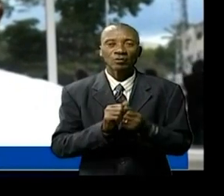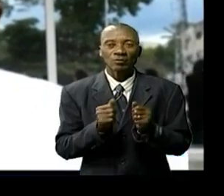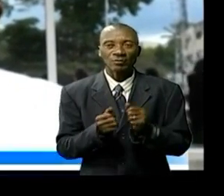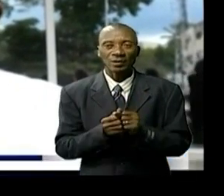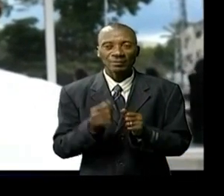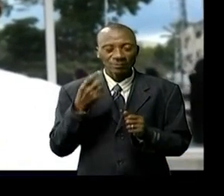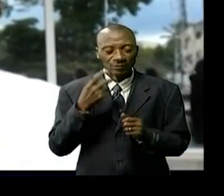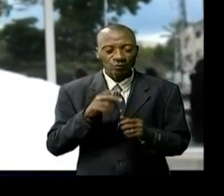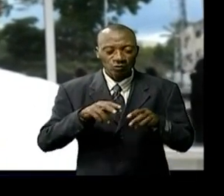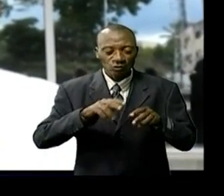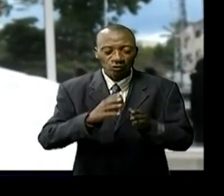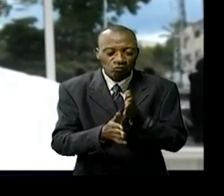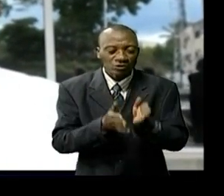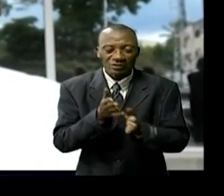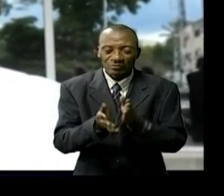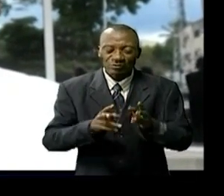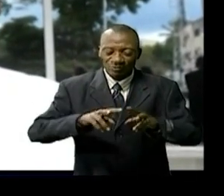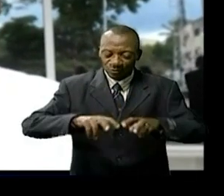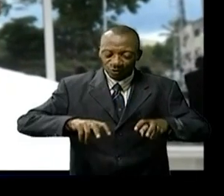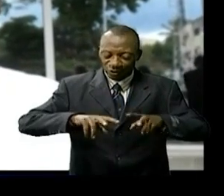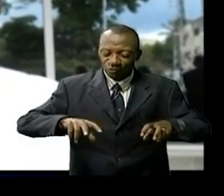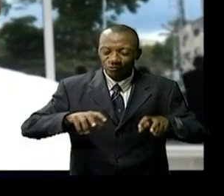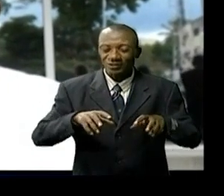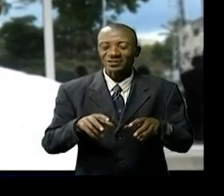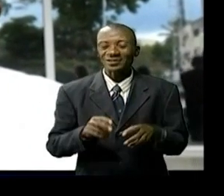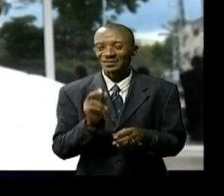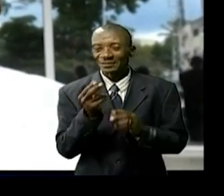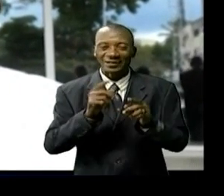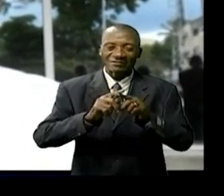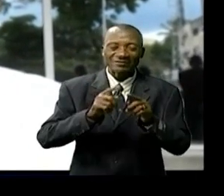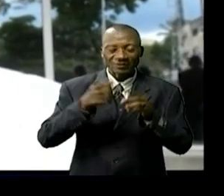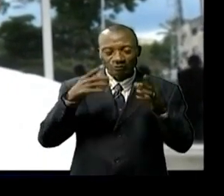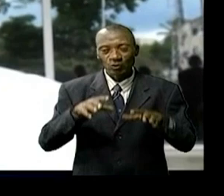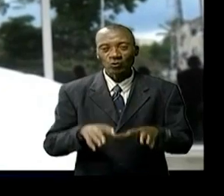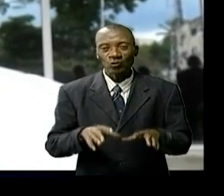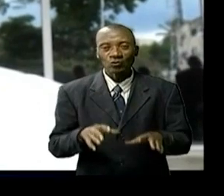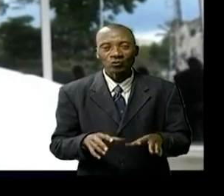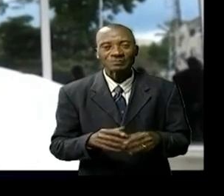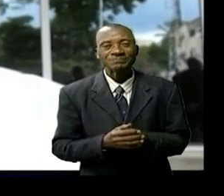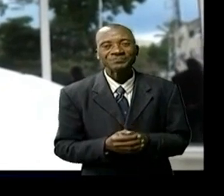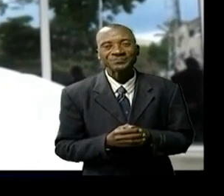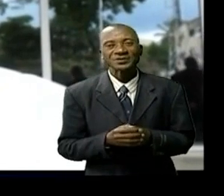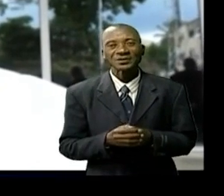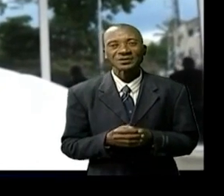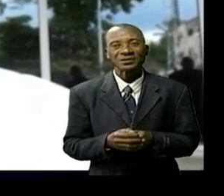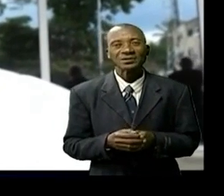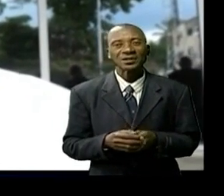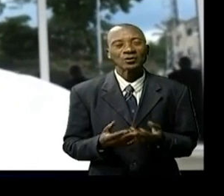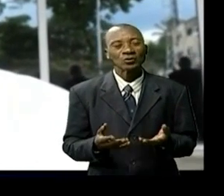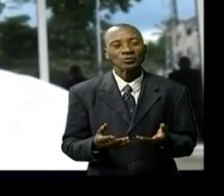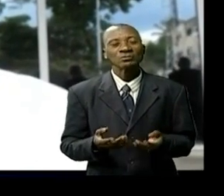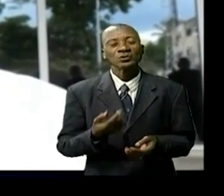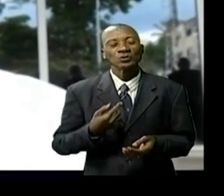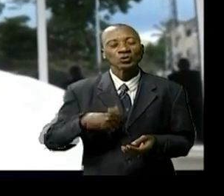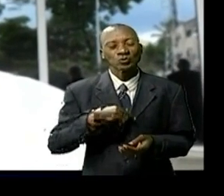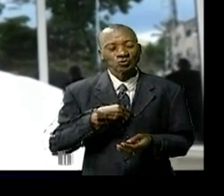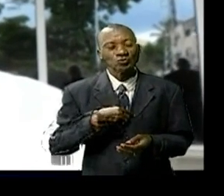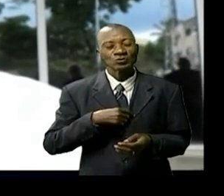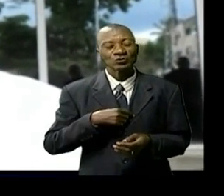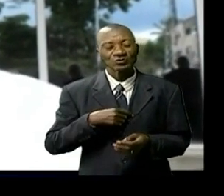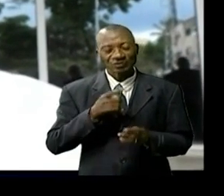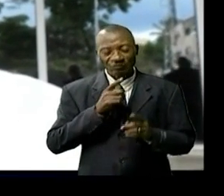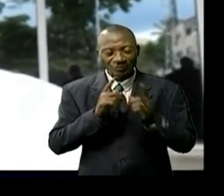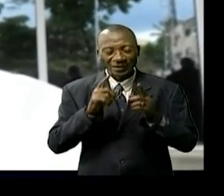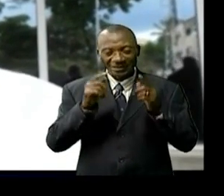minières de la rdc à nous satisfaisant que l'offensive diplomatique très concluante qui a été